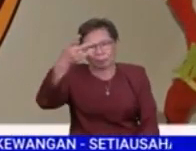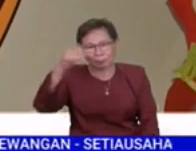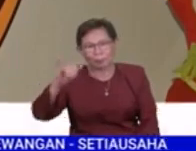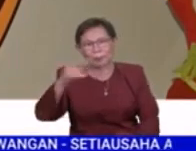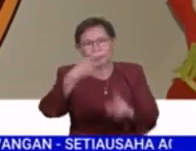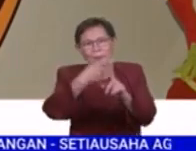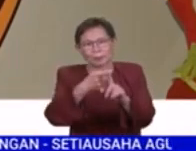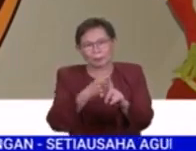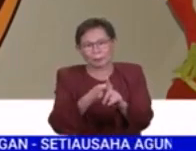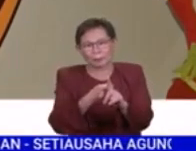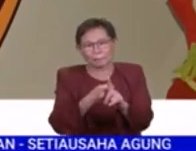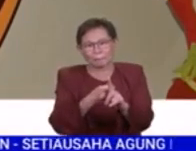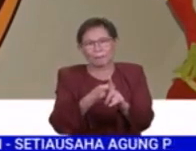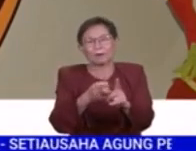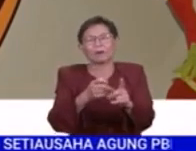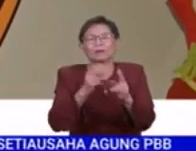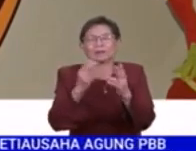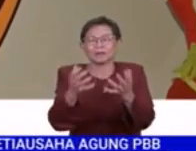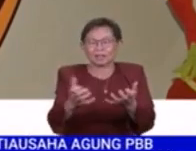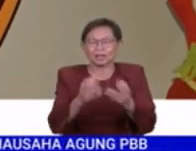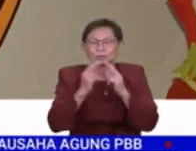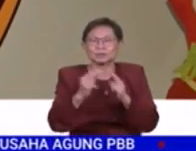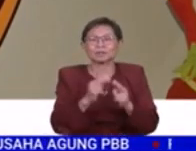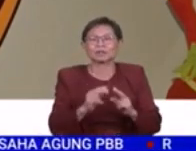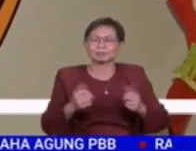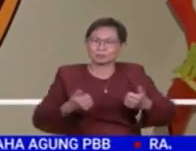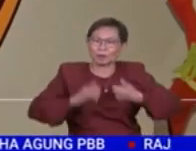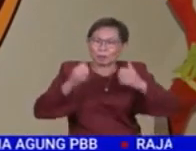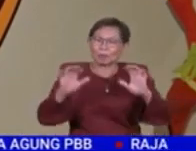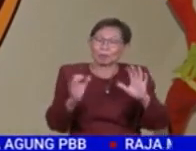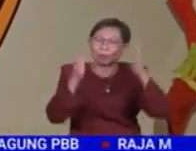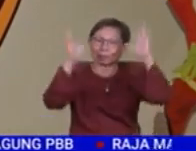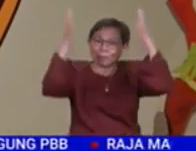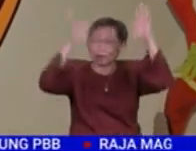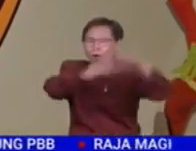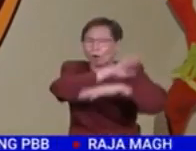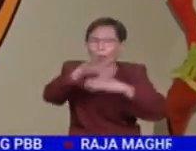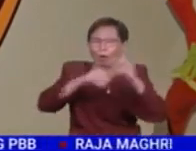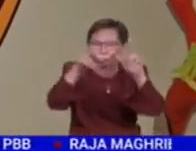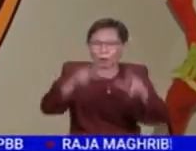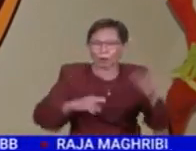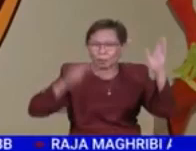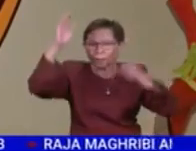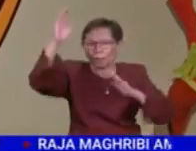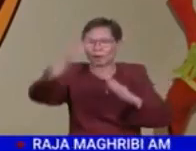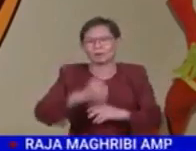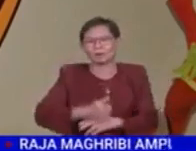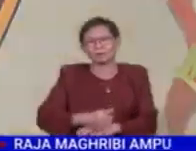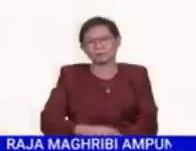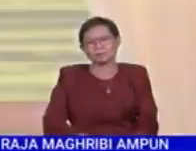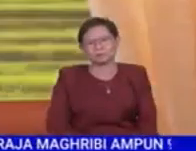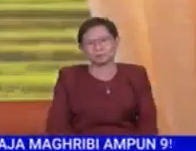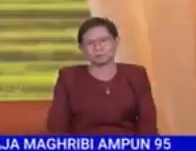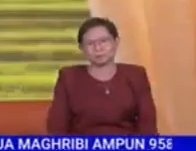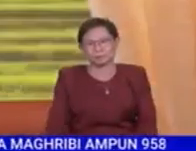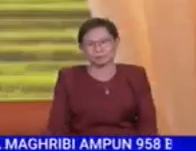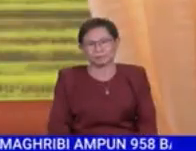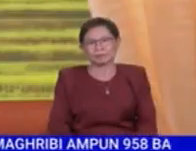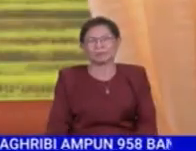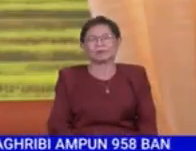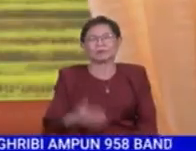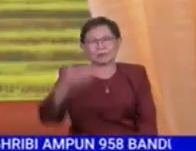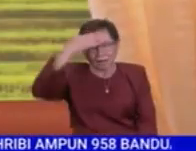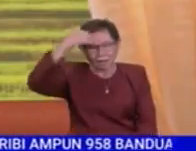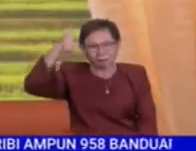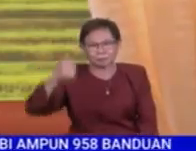lari berbakar. Ingin mengucapkan selamat Hari Raya kepada seluruh rakyat Malaysia, terutama kepada isteri dan anak saya yang berada di Sabah.